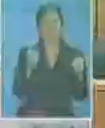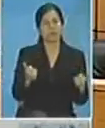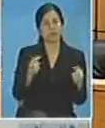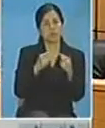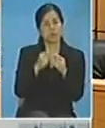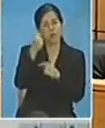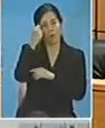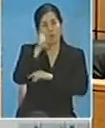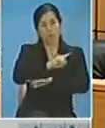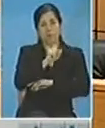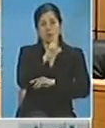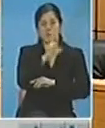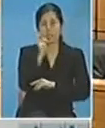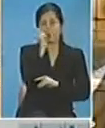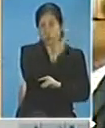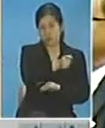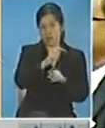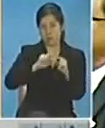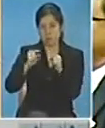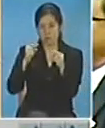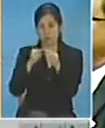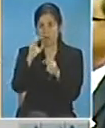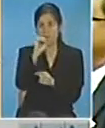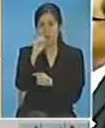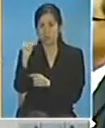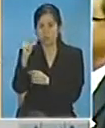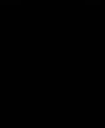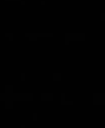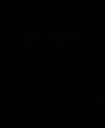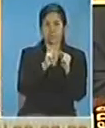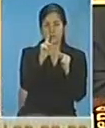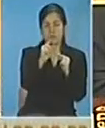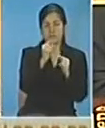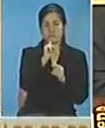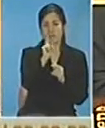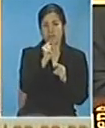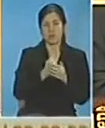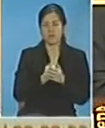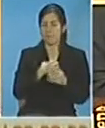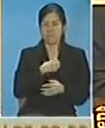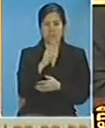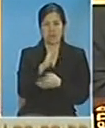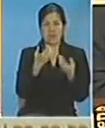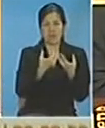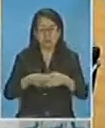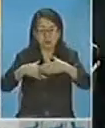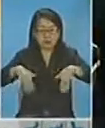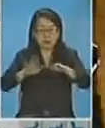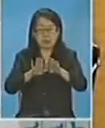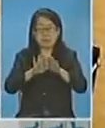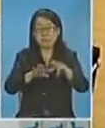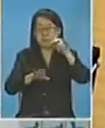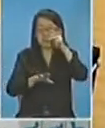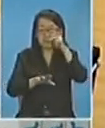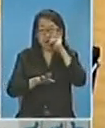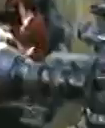เขาได้รับ300จริงแต่เขาต้องไปซื้อข้าวแกงกินเพิ่มจานละ5บาทท่านประธาน ชมเทปบันทึกภาพกระทู้ถามของสภา